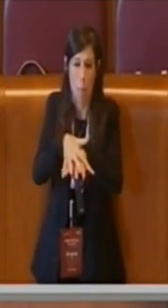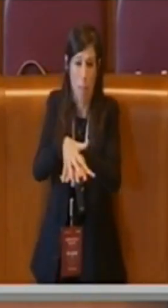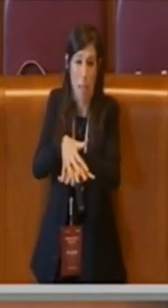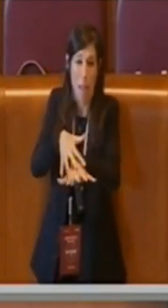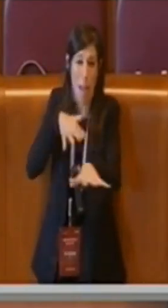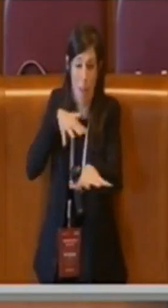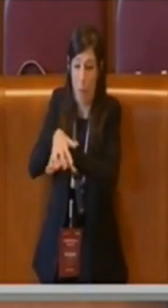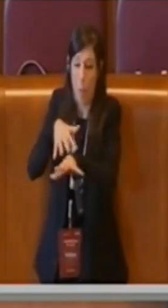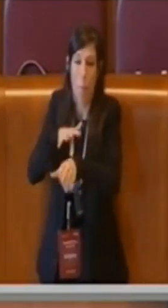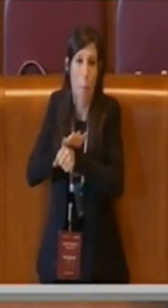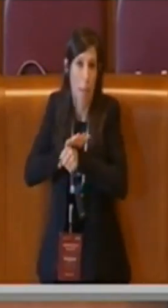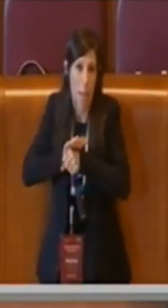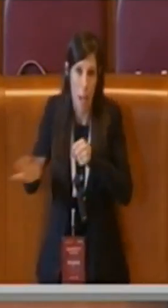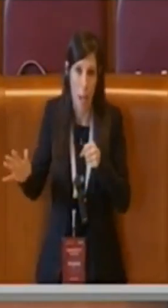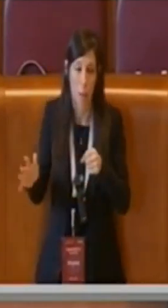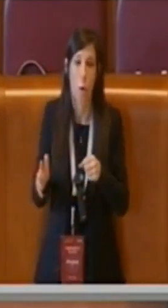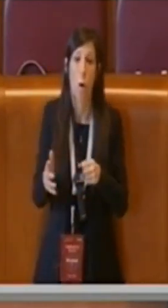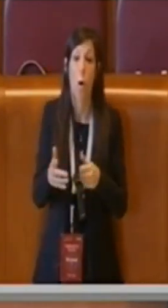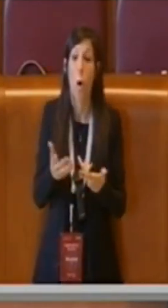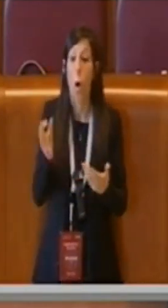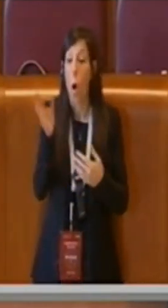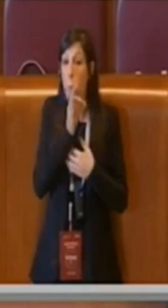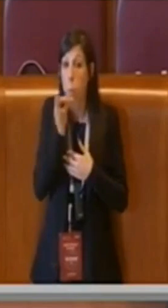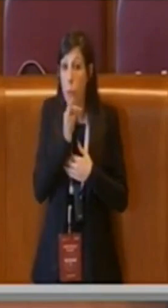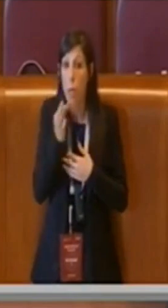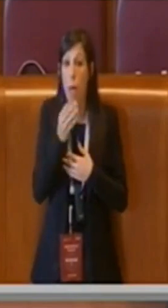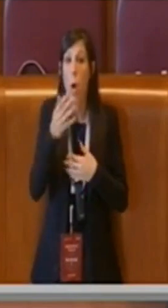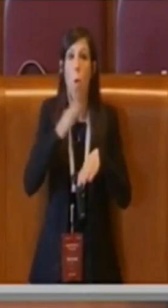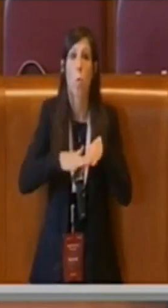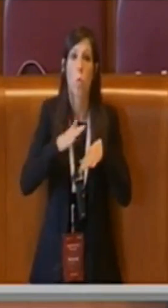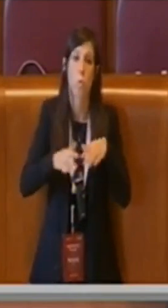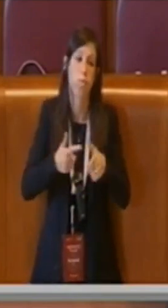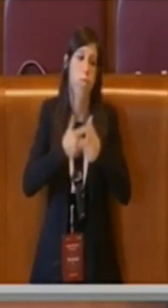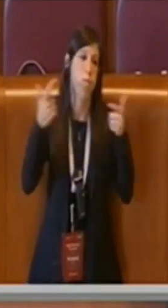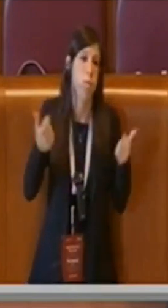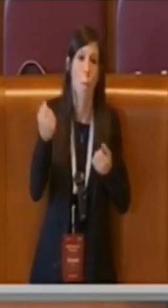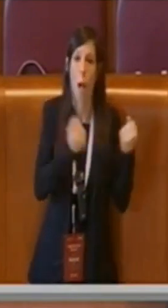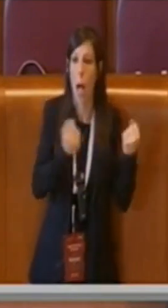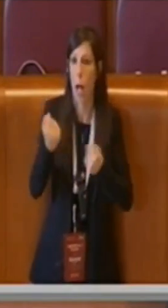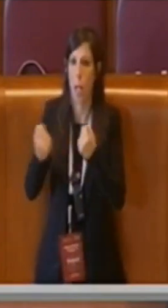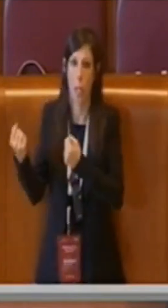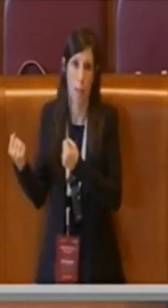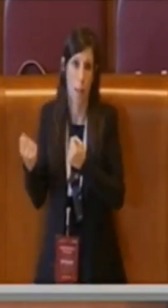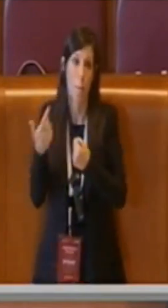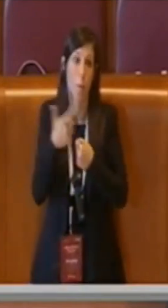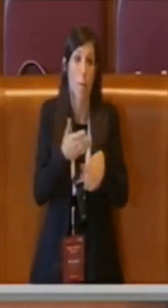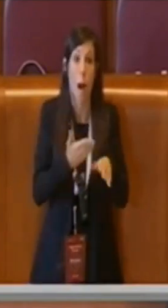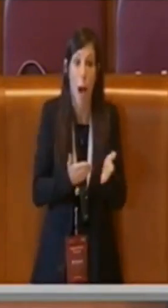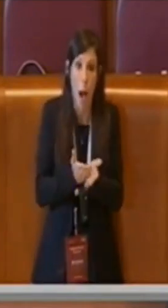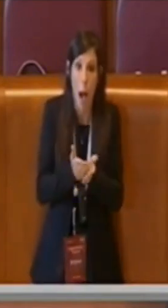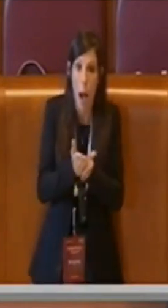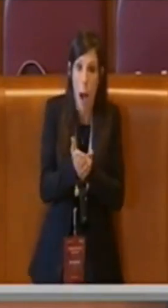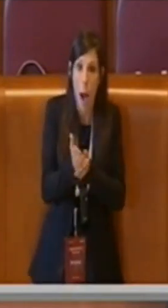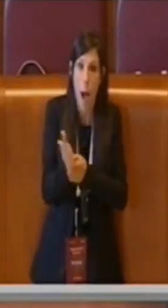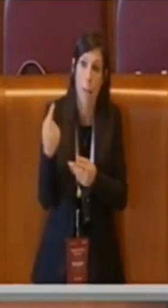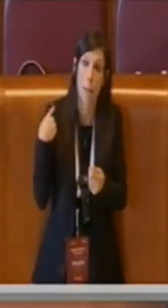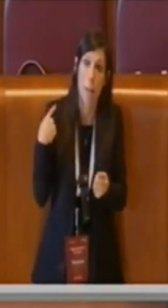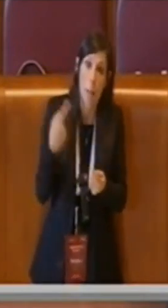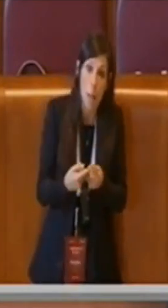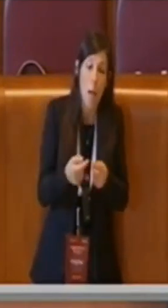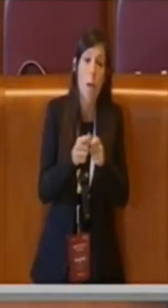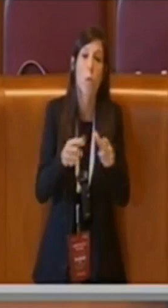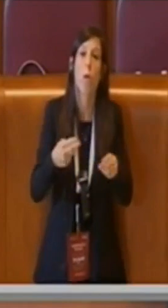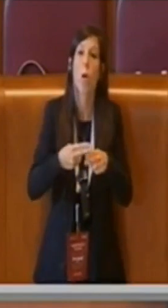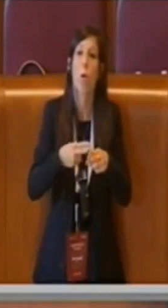stradale, all'eccessivo talvolta utilizzo dell'automobile, ma perché nel corso degli anni questa città non ha mai messo